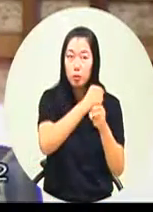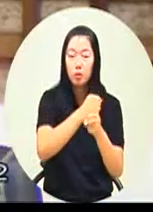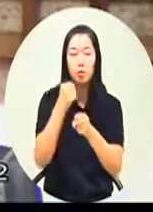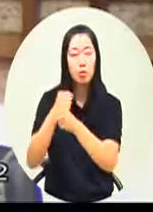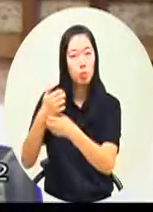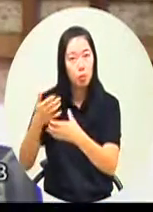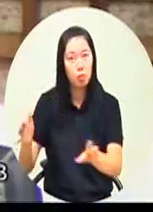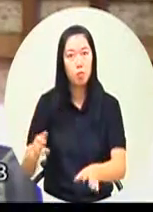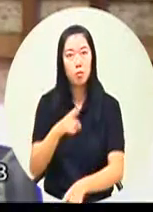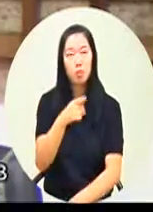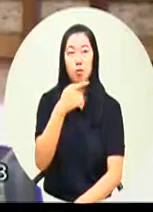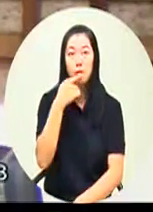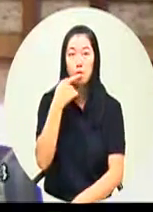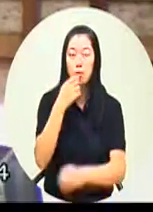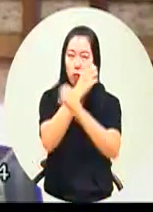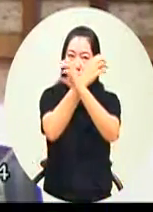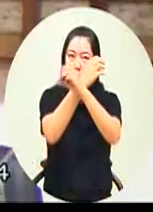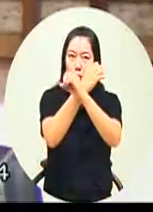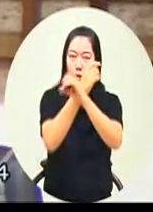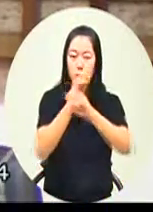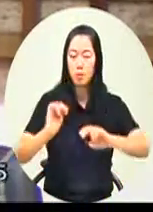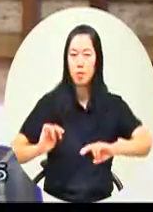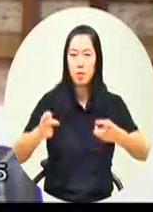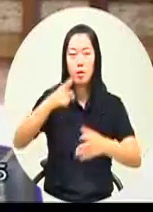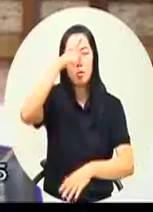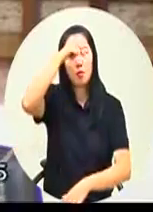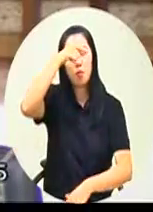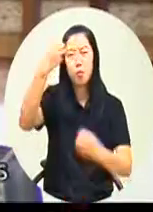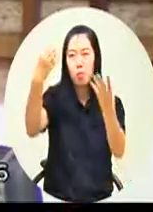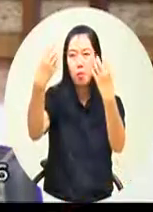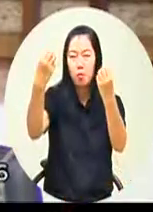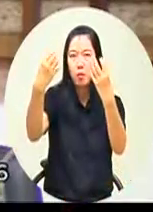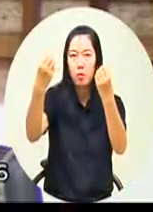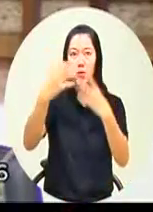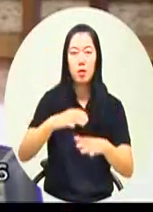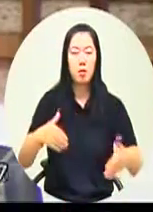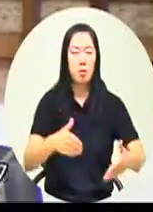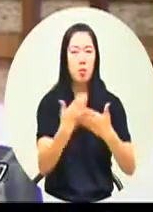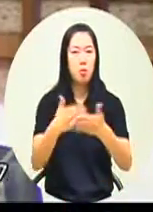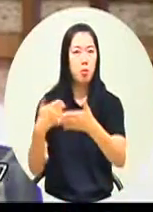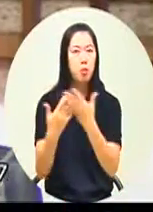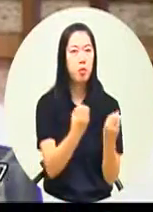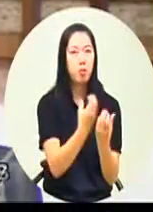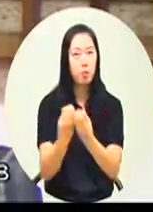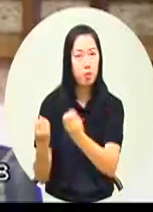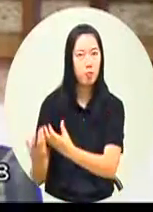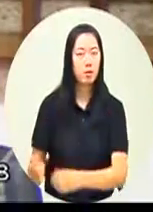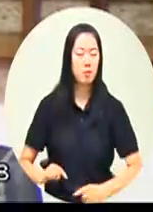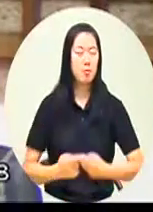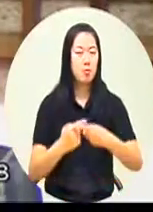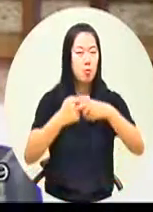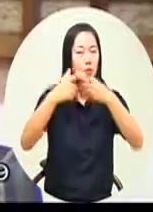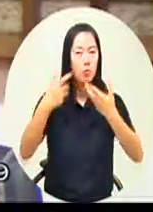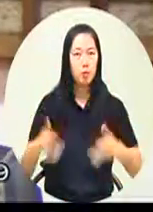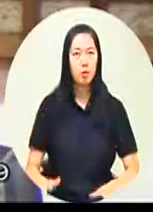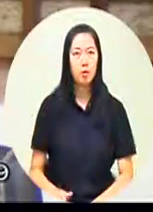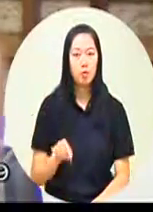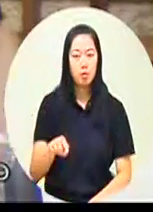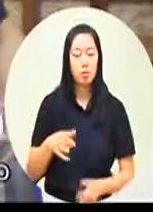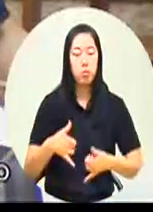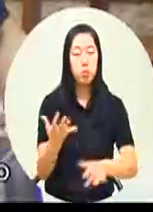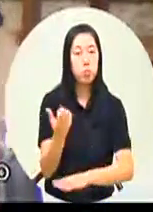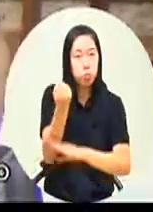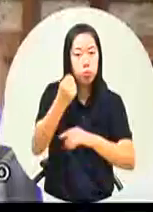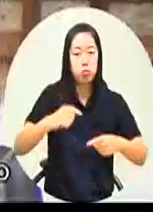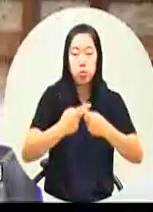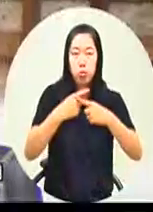这个红绿灯调整为闪黄灯，发生了很多的车祸，都衍生了争议，这个有路权的争议，因为你